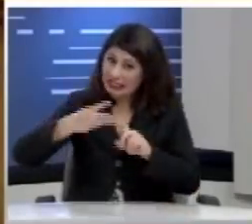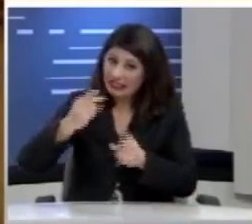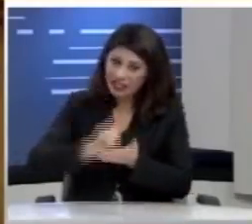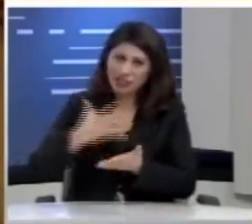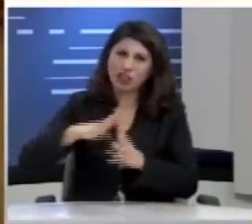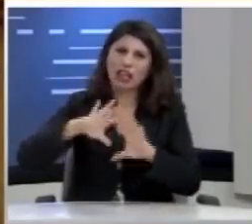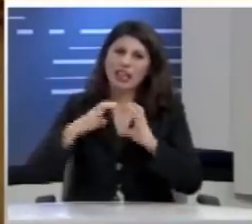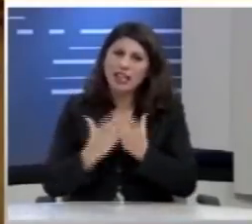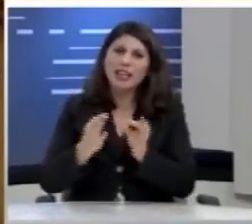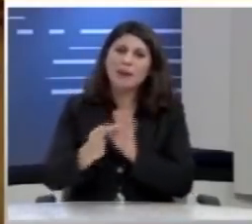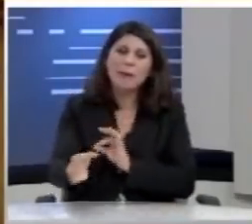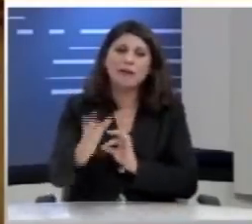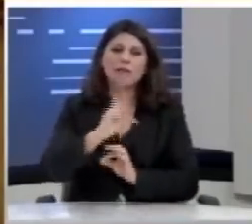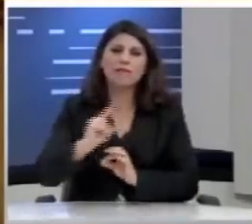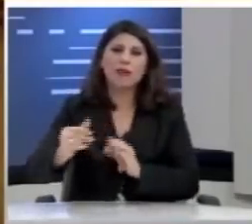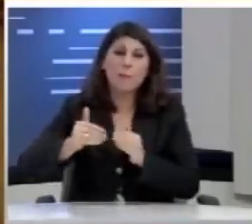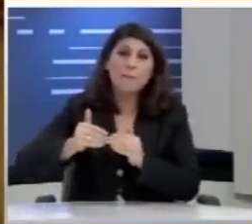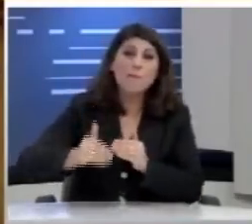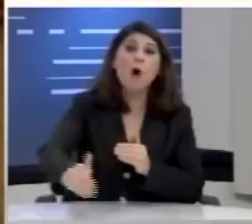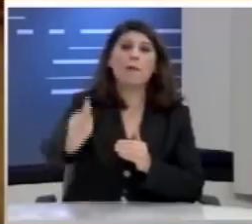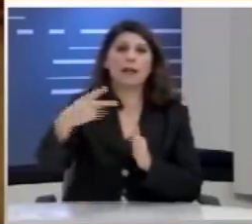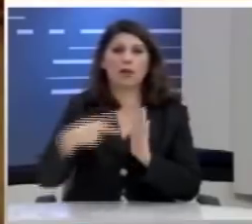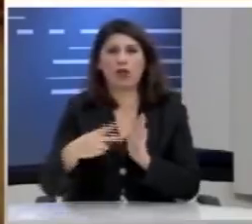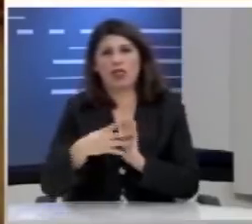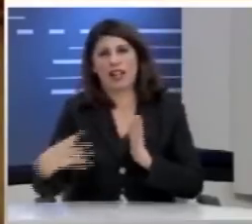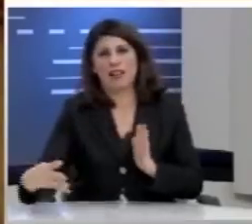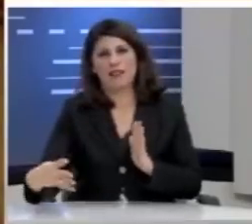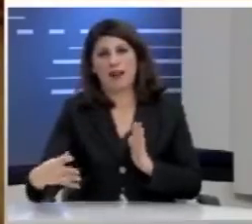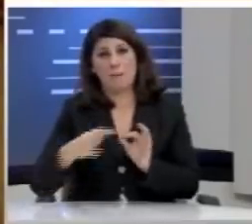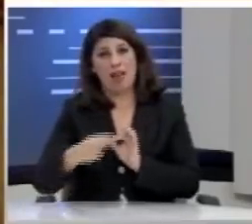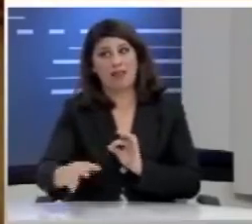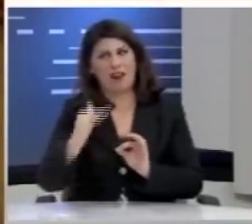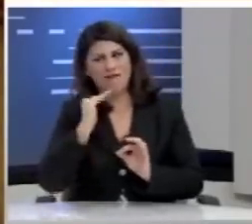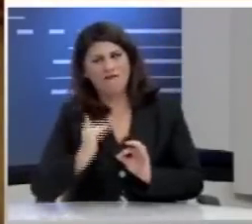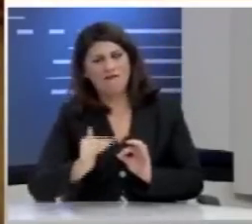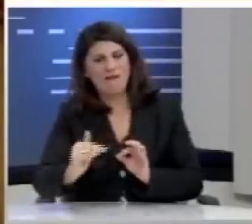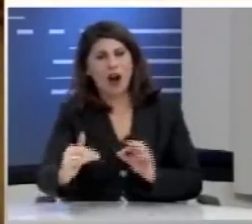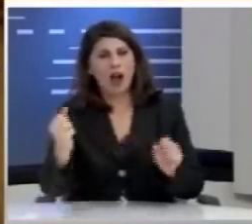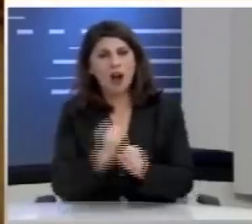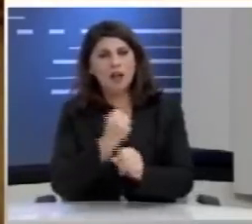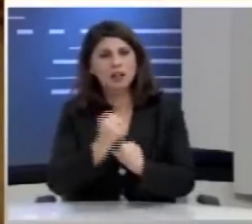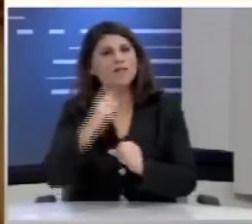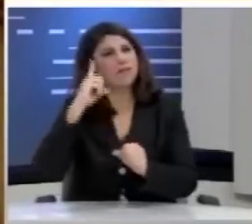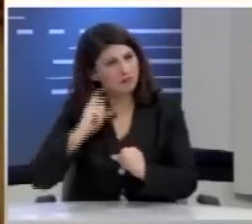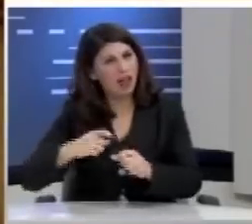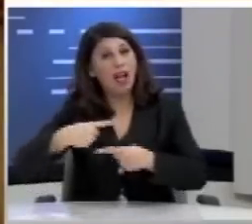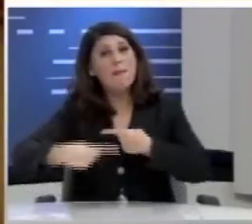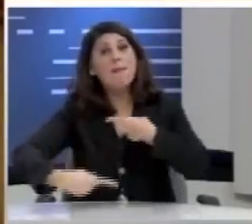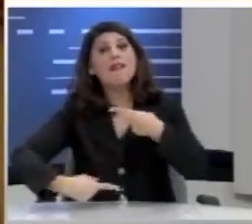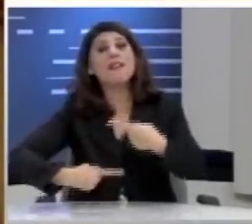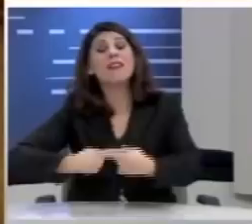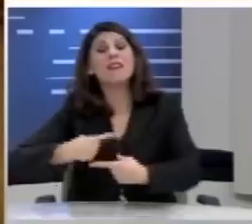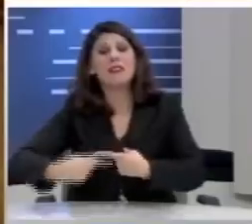γενικότερα εκτείνονται πολύ μετά το 2019. Οι εργαζόμενοι γνωρίζουν από την ίδια τους την